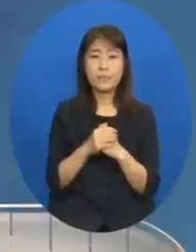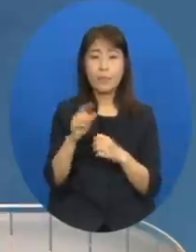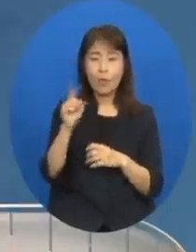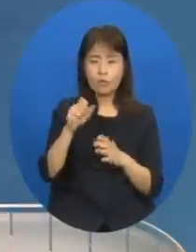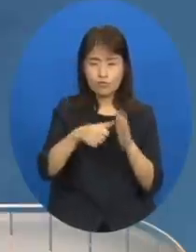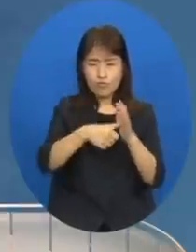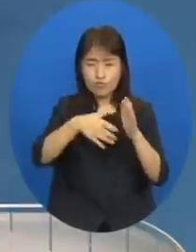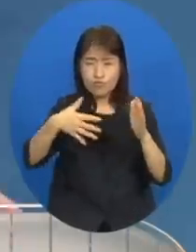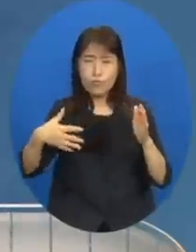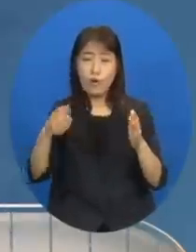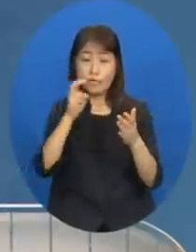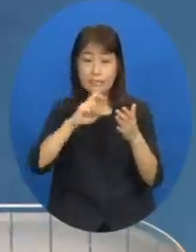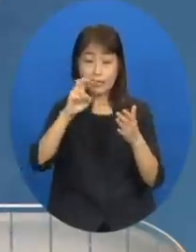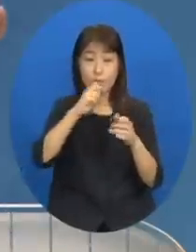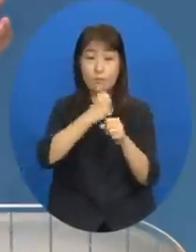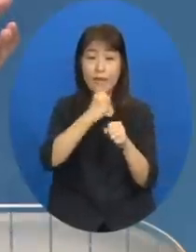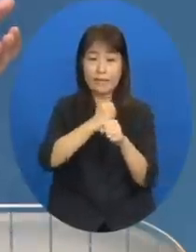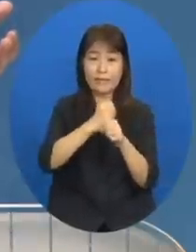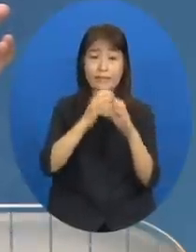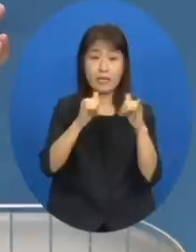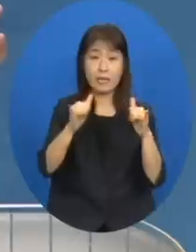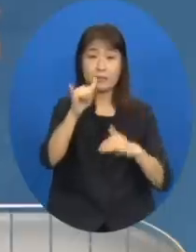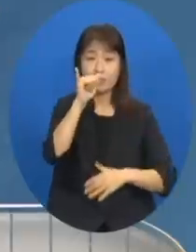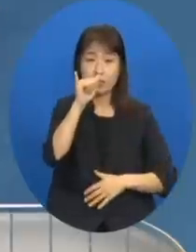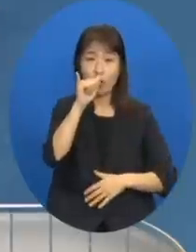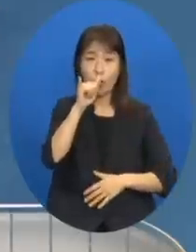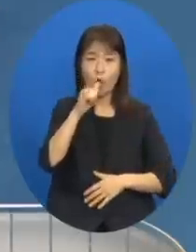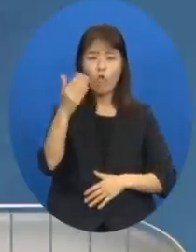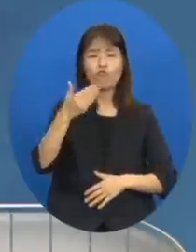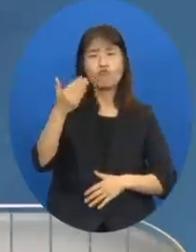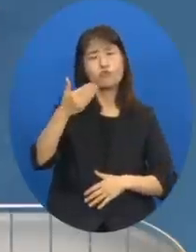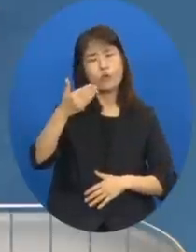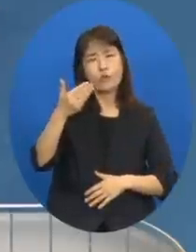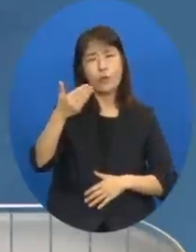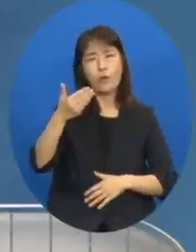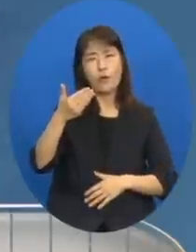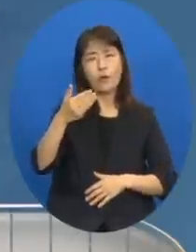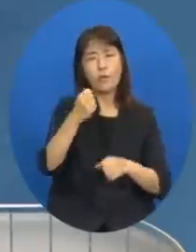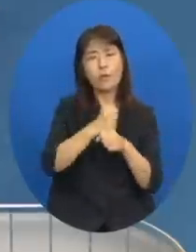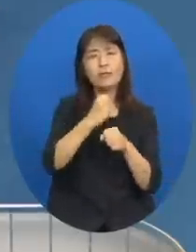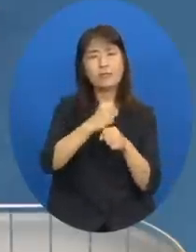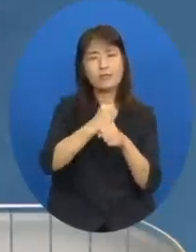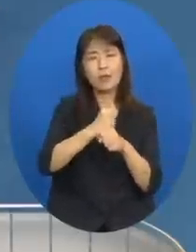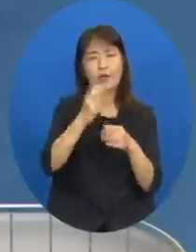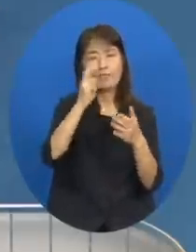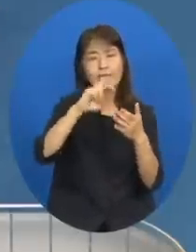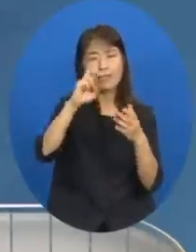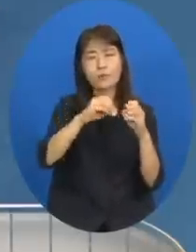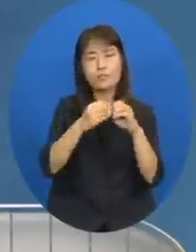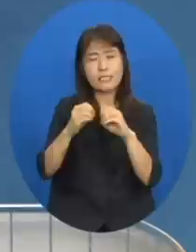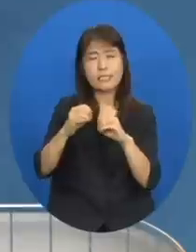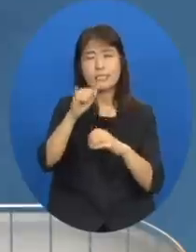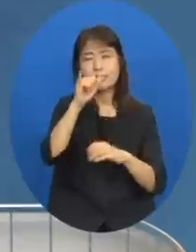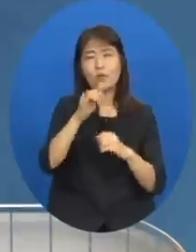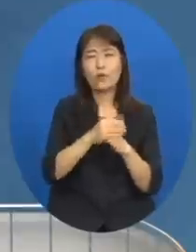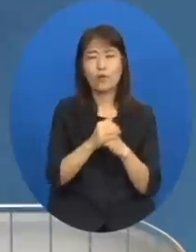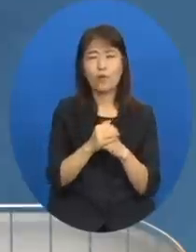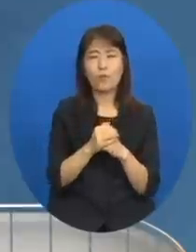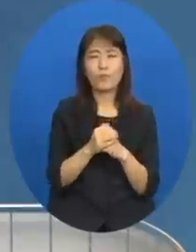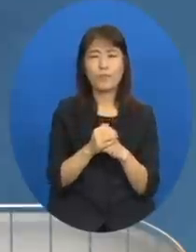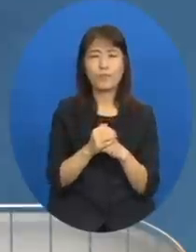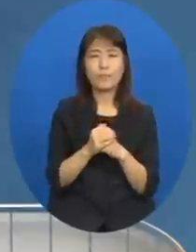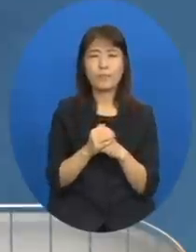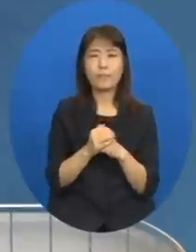작가가 있습니다 구천여편의 찬송지를 지었어요 그분이 쓴 찬송시는 다 주옥같이 아름답습니다